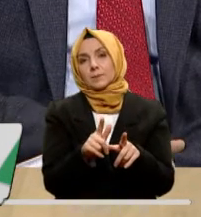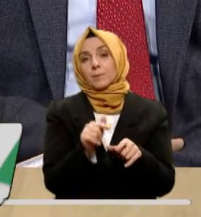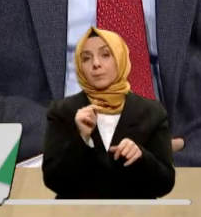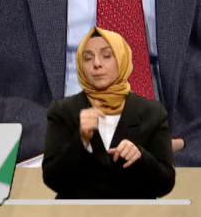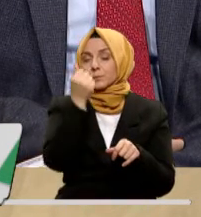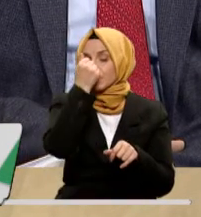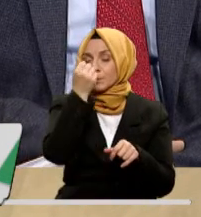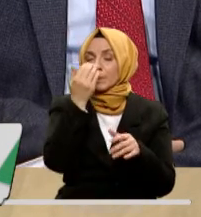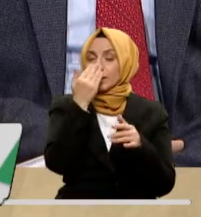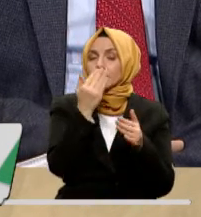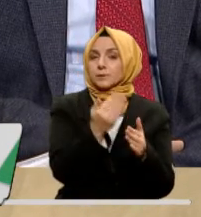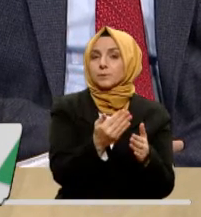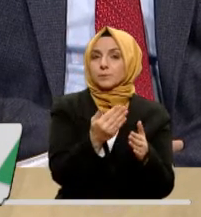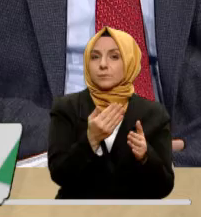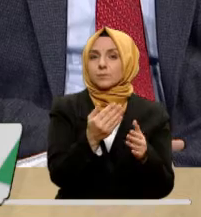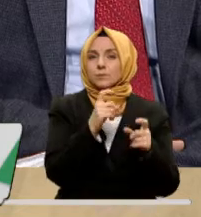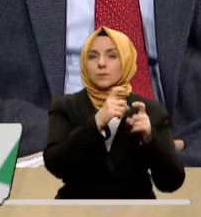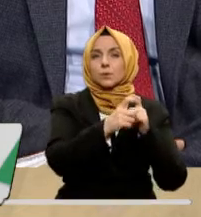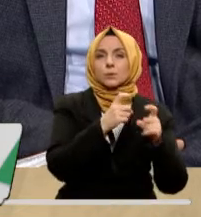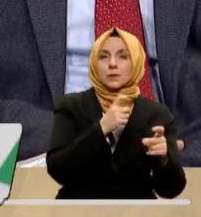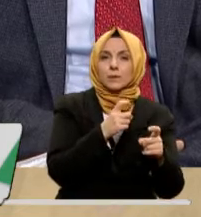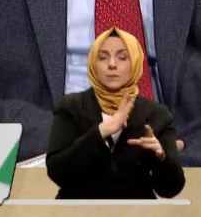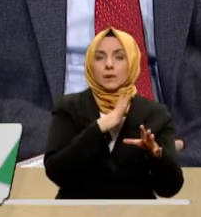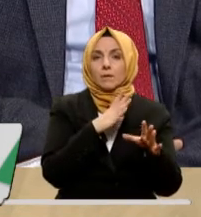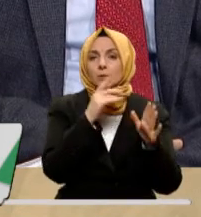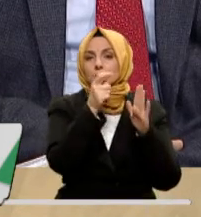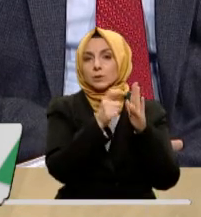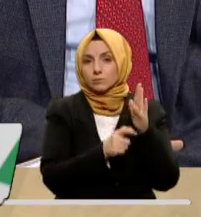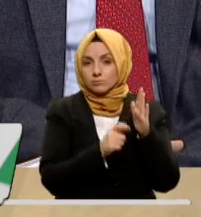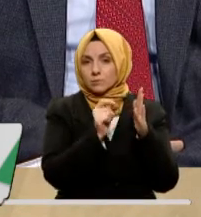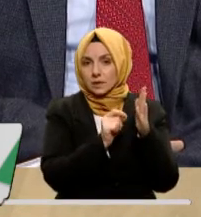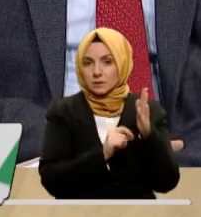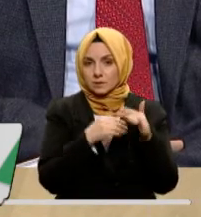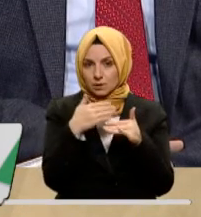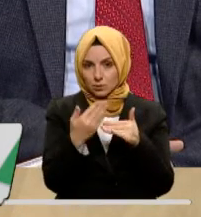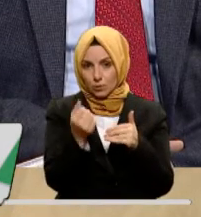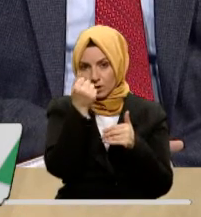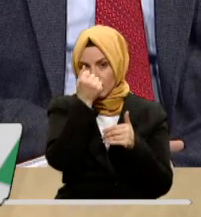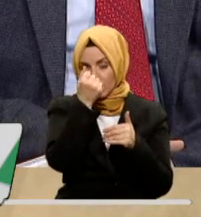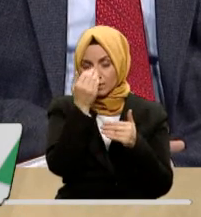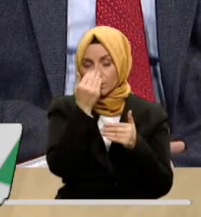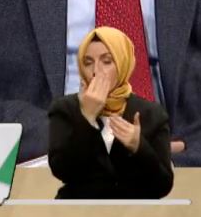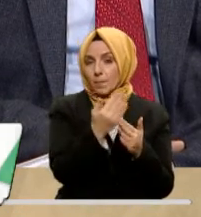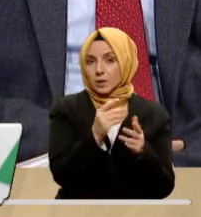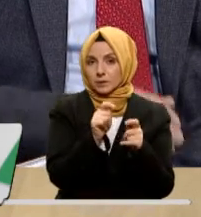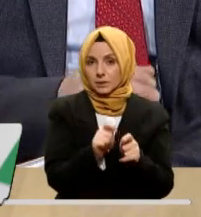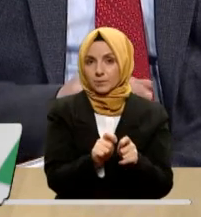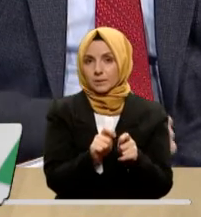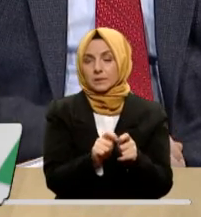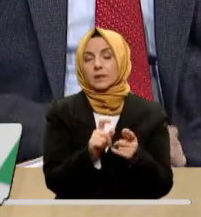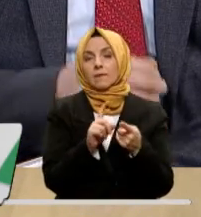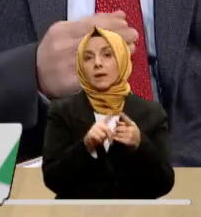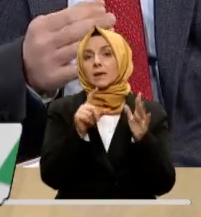formunda doldurduktan sonra kayıt bu alır başlarımız ın bu noktada fotoğraflı TC kimlik